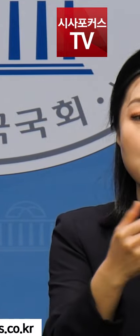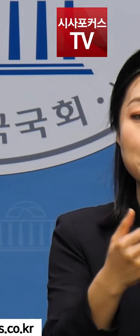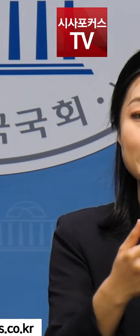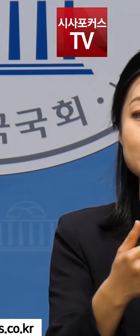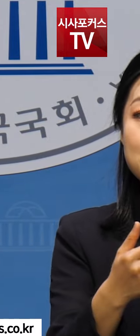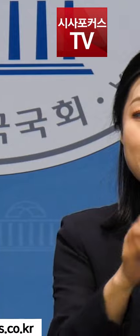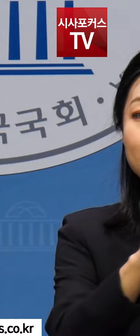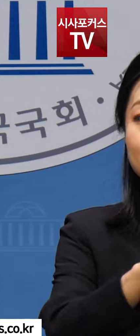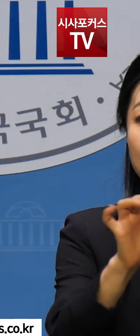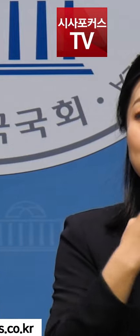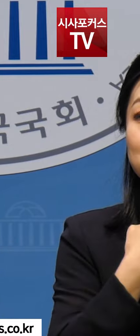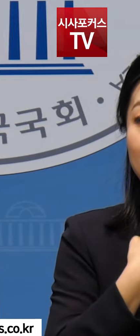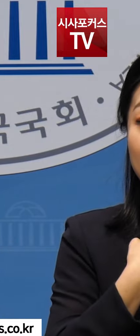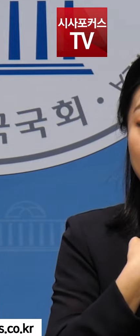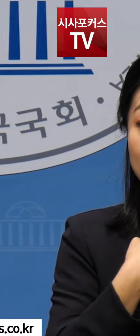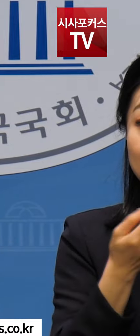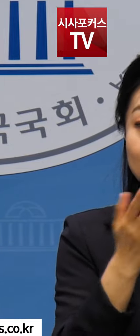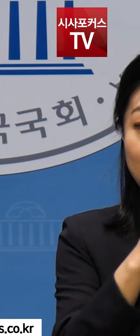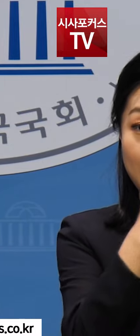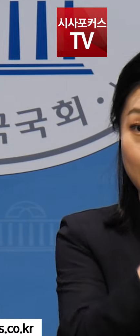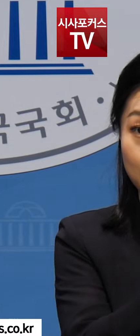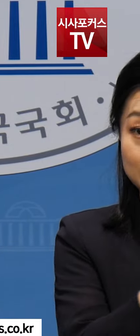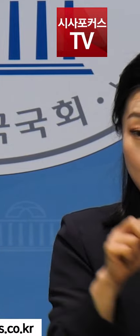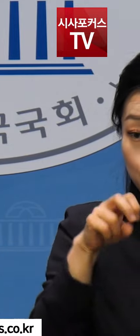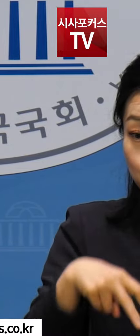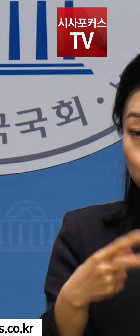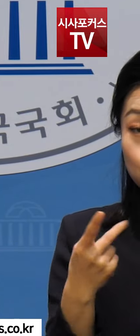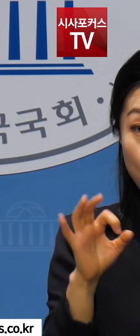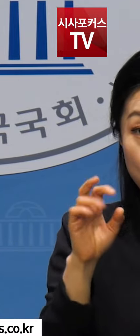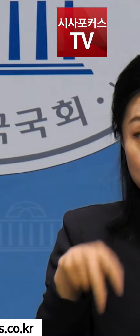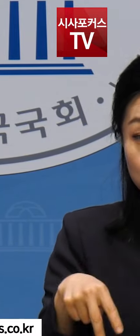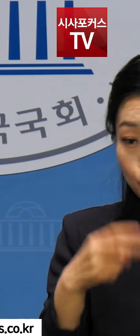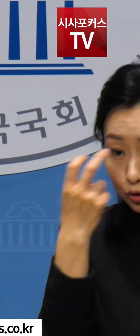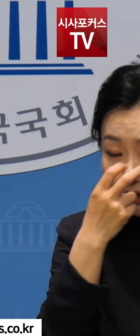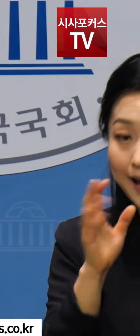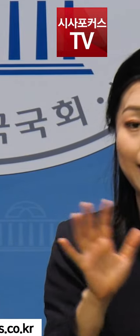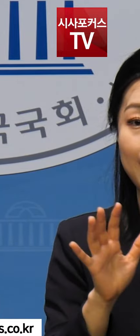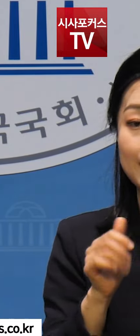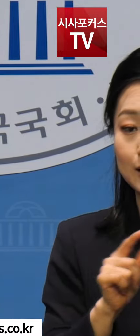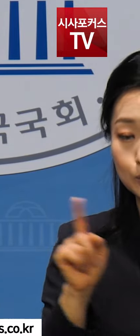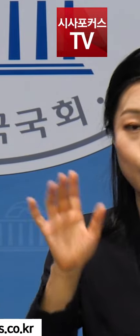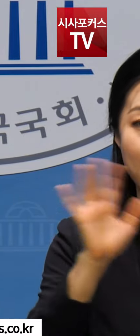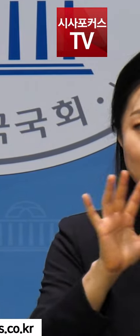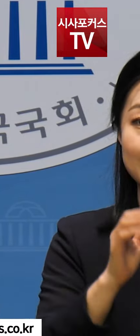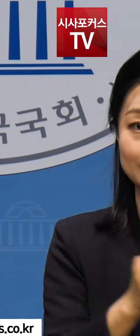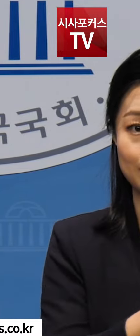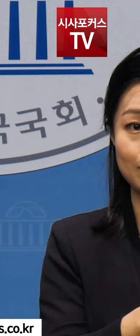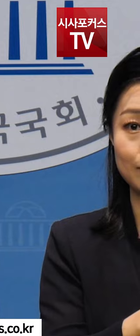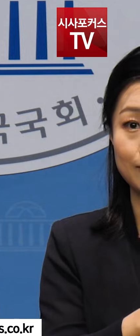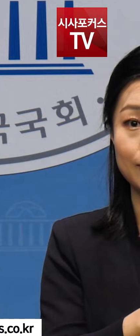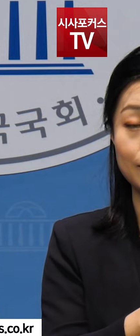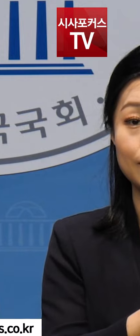원을 사용하고도 정치검찰은 유동규에 대한 수사를 중단하고 기소조차 하지 않았습니다.